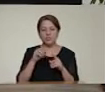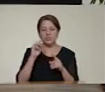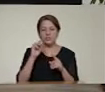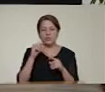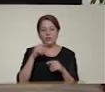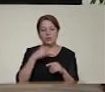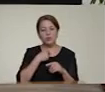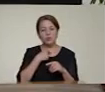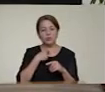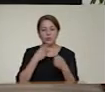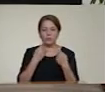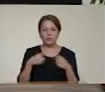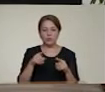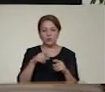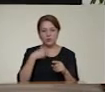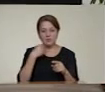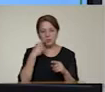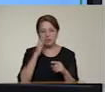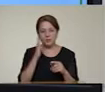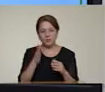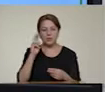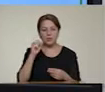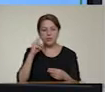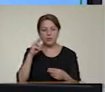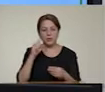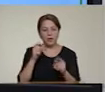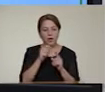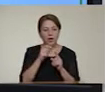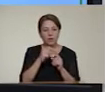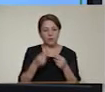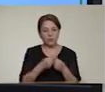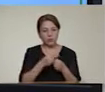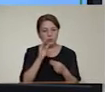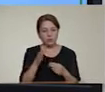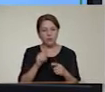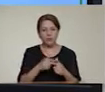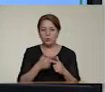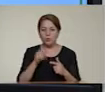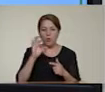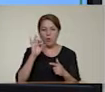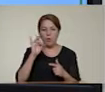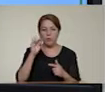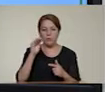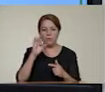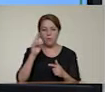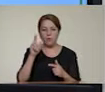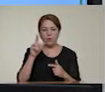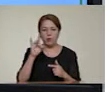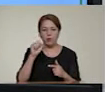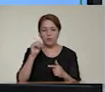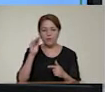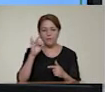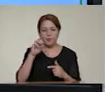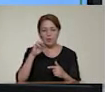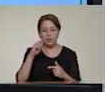ifodalash uchun xizmat qilayotgan j harfini bildirar ekan. Orfografiyada biz so'zlarni to'g'ri